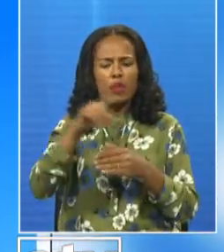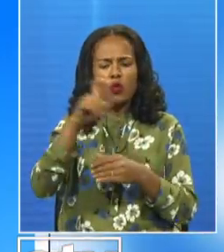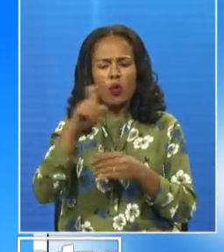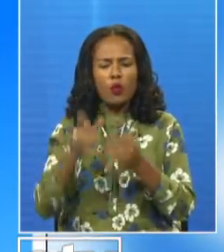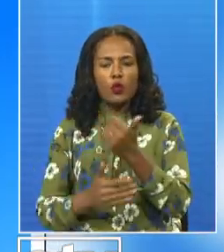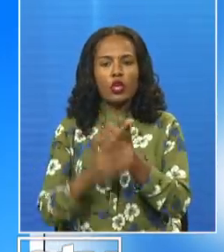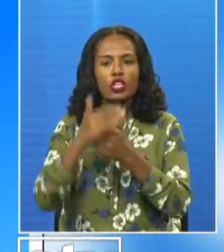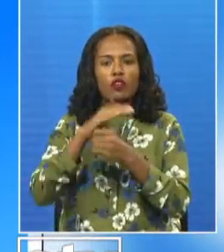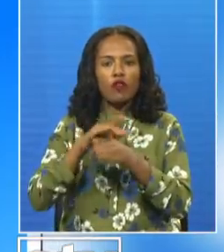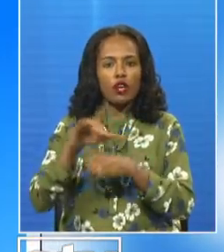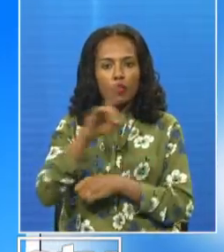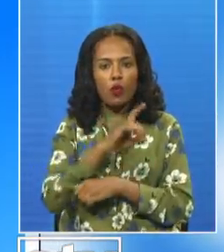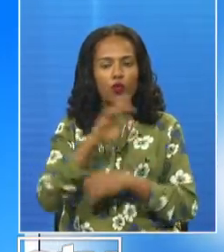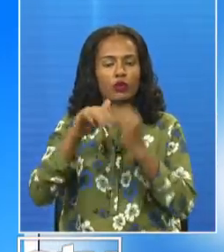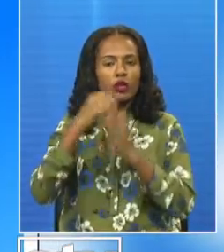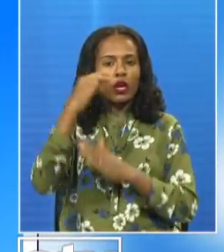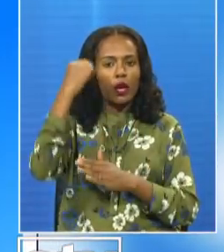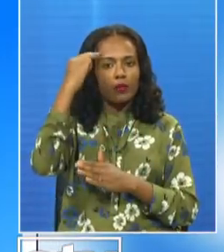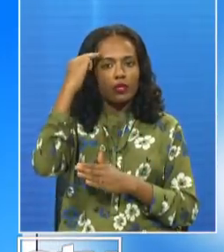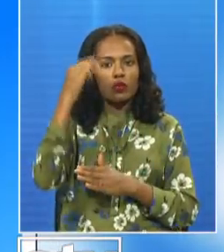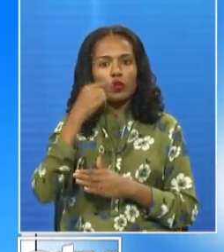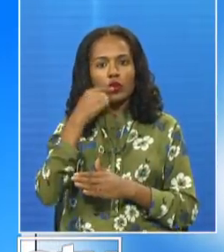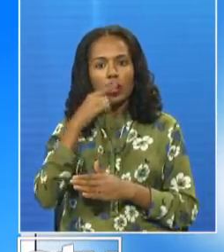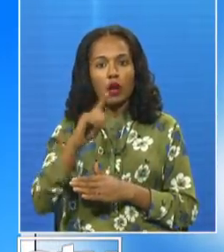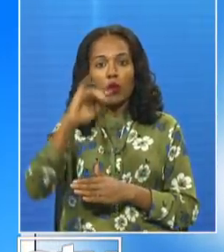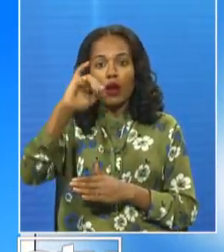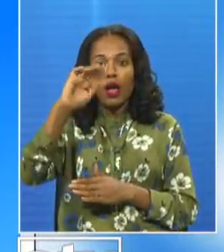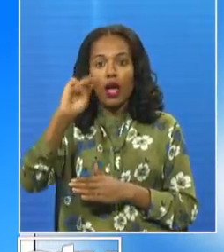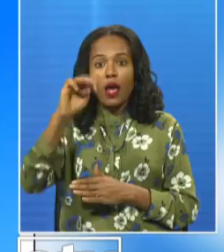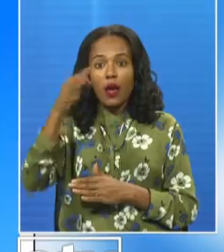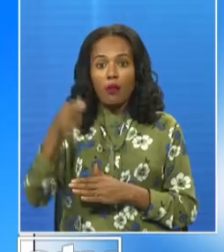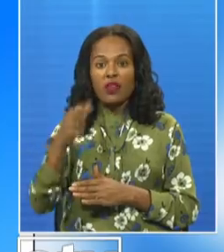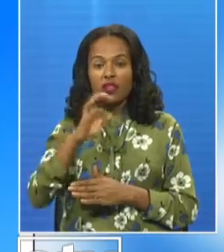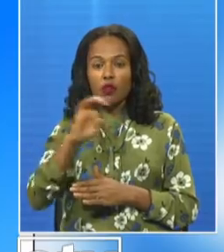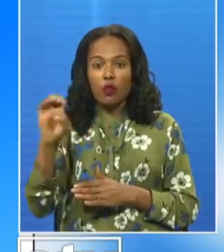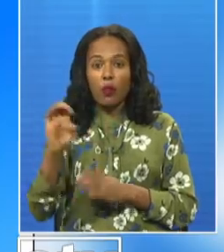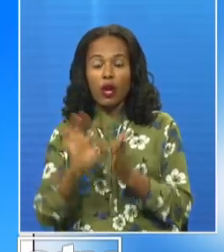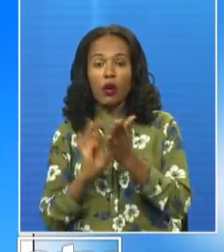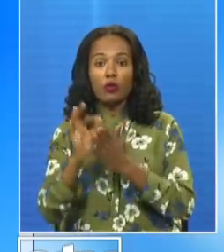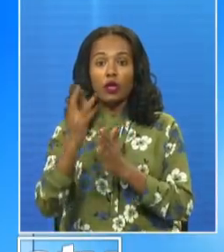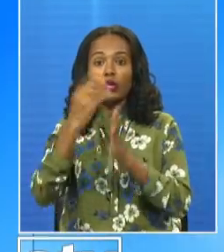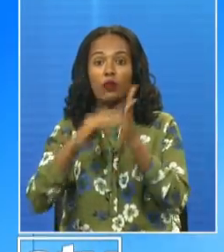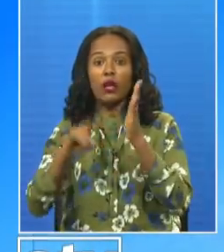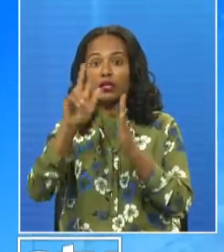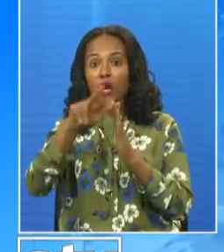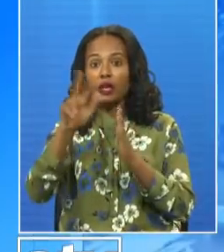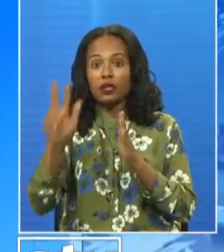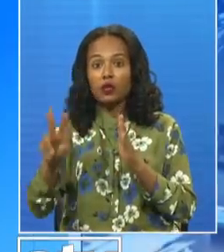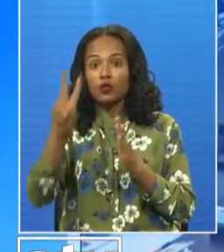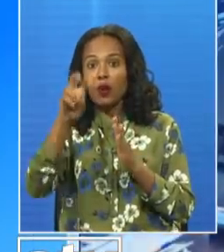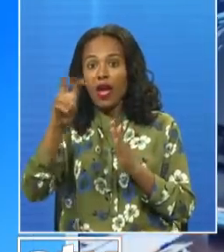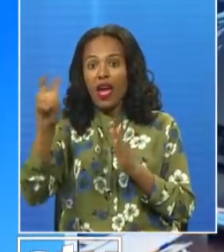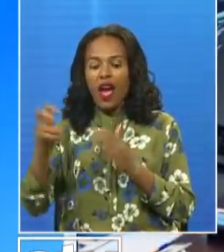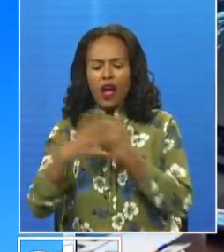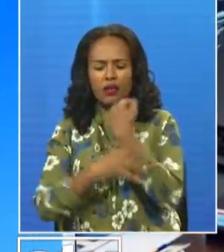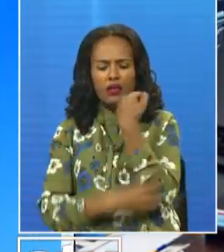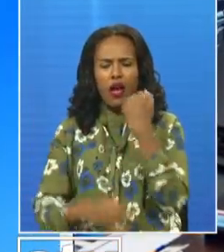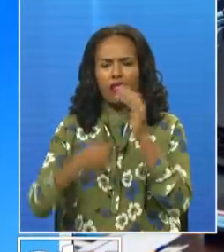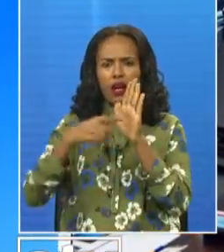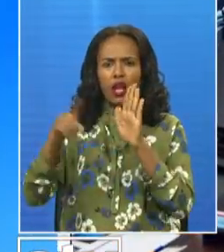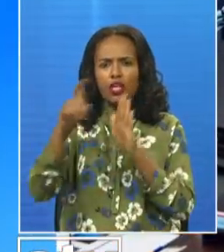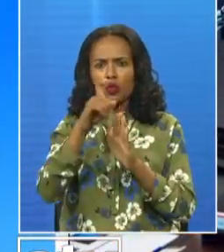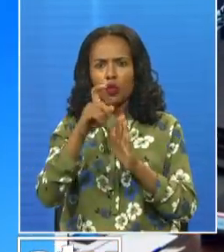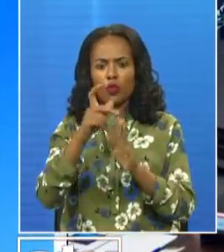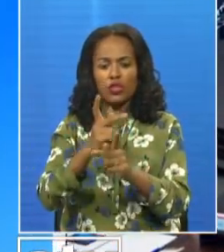የሸፈነ መሆኑን ጠቅላይ ሚኒስትሩ ጠቁመዋል። IMF እንደ አውሮፓውያን አቆጣጠር ሚያዝያ 13 በ2020 ደሃና ተጋላጭ ለሆኑ ሀገራት የዕዳ